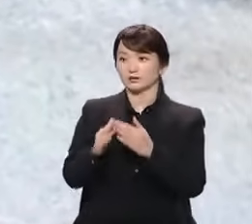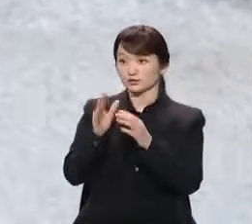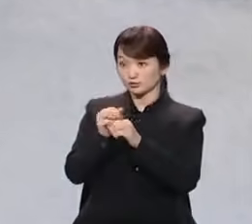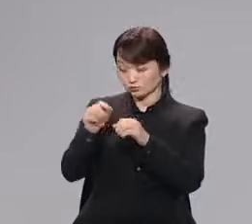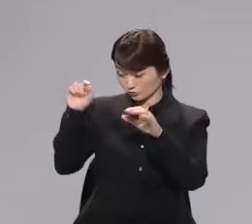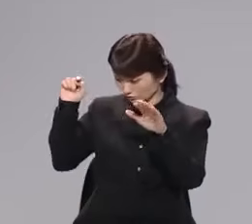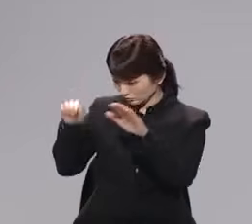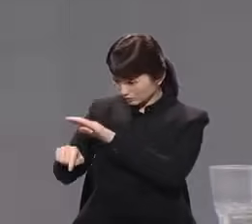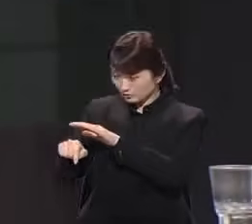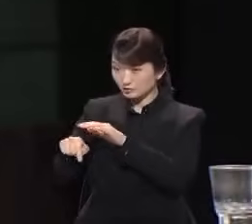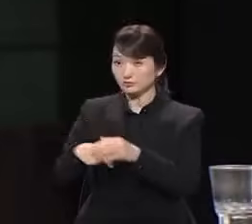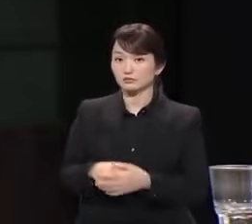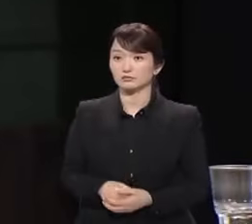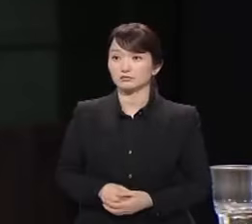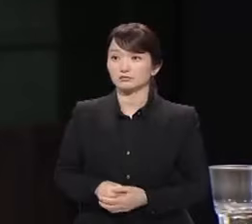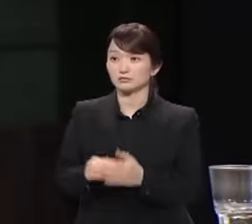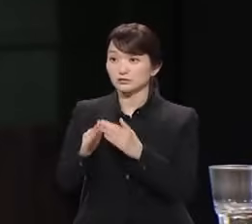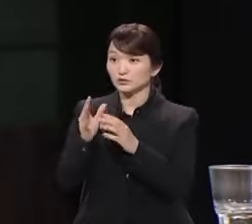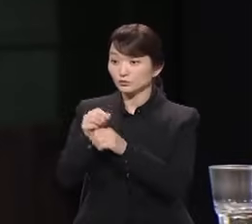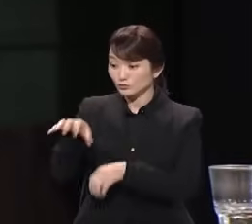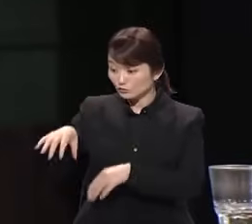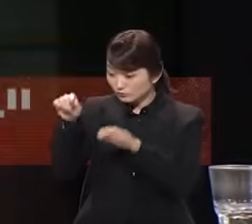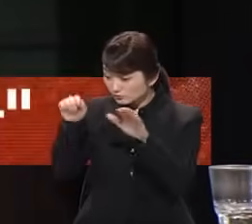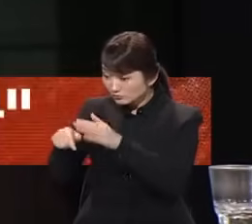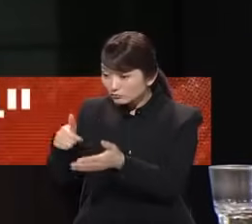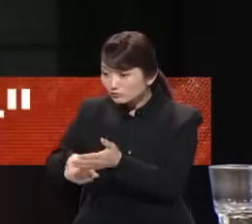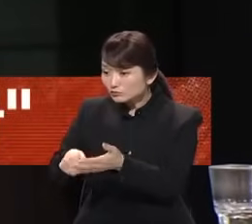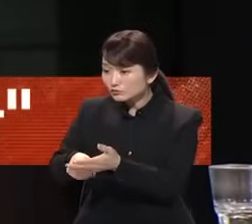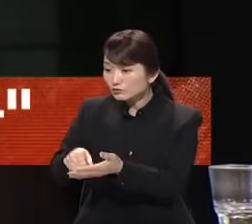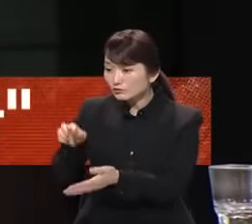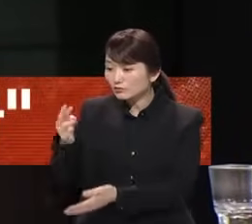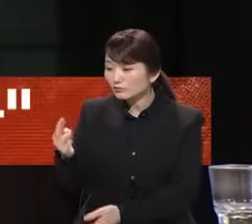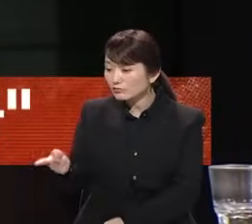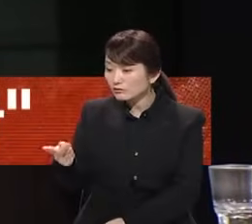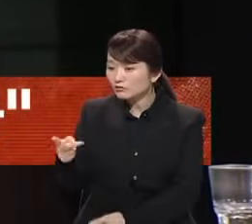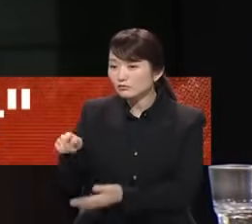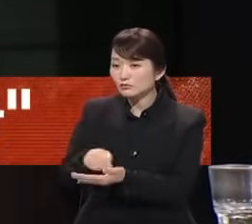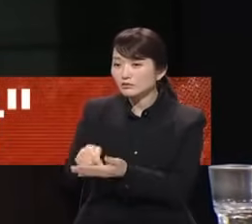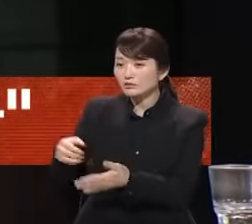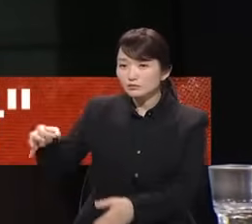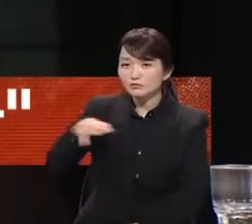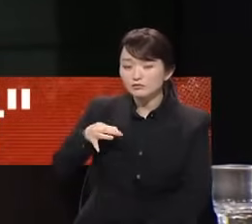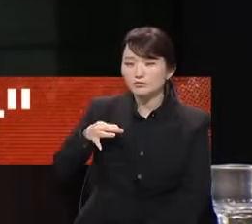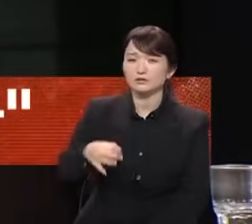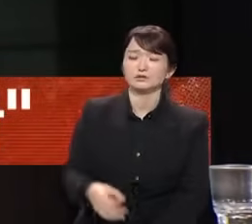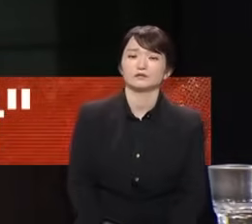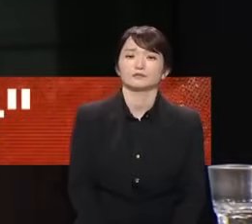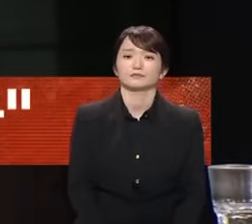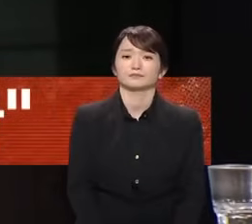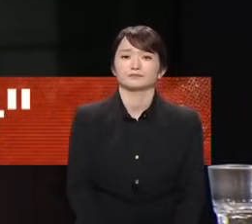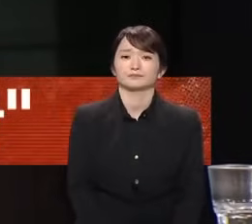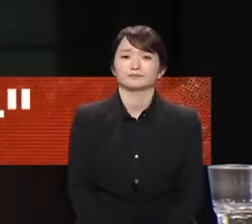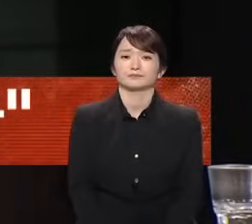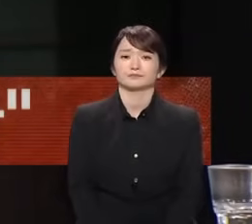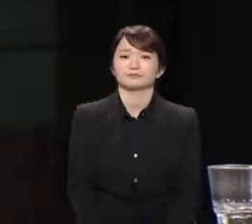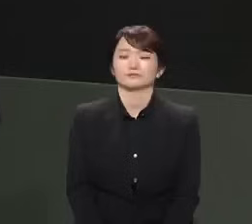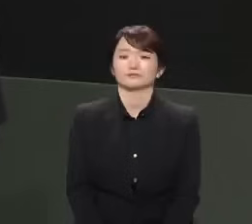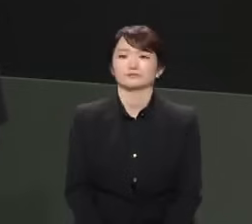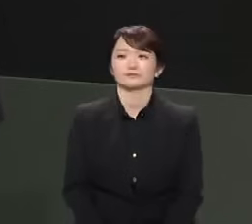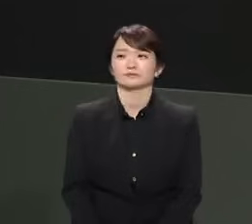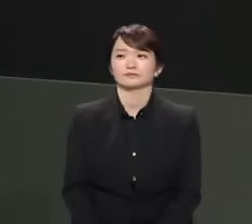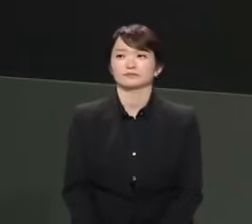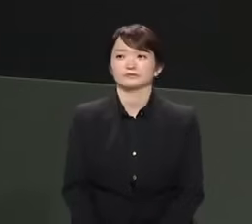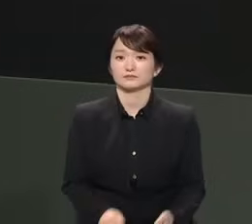갔나 봅니다. 그런데 그 주소로 가봤는데 물건 없다 변상해라 라면서 또 목소리를 높이고 있는 그런 상황입니다. 일단